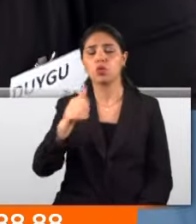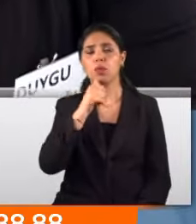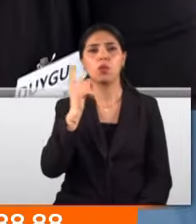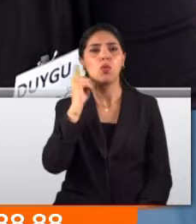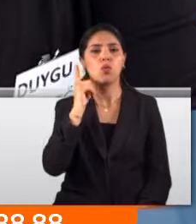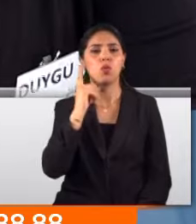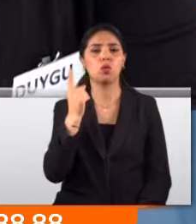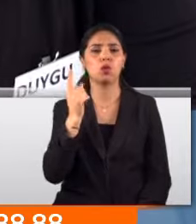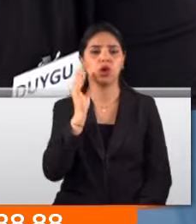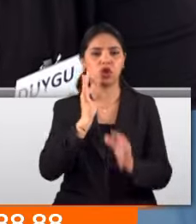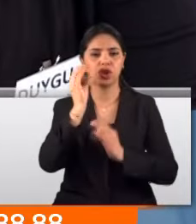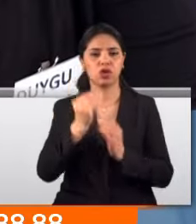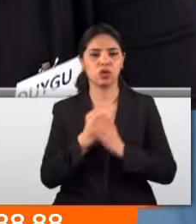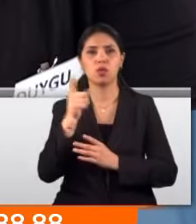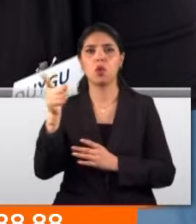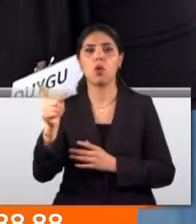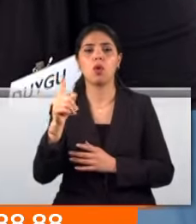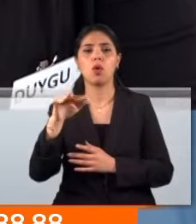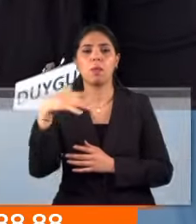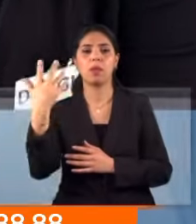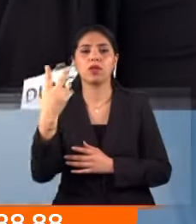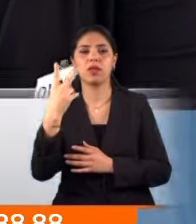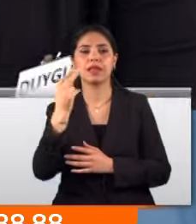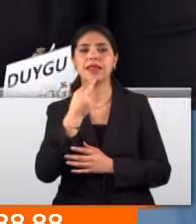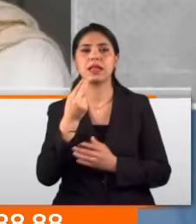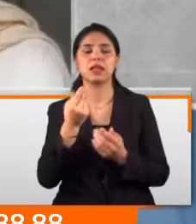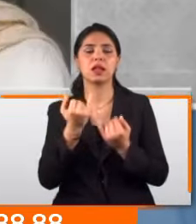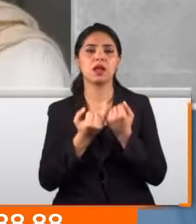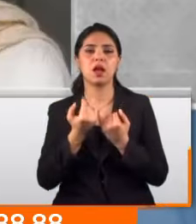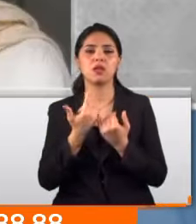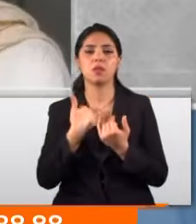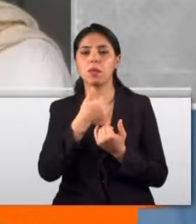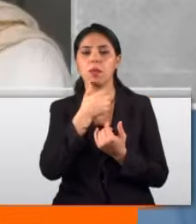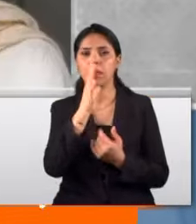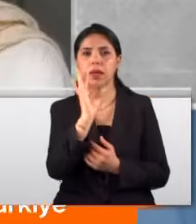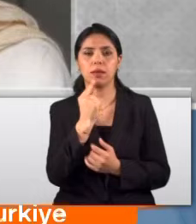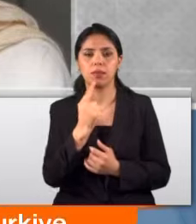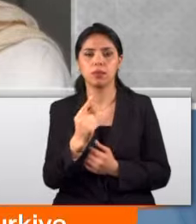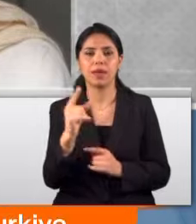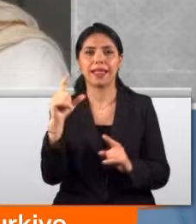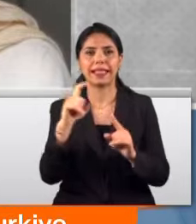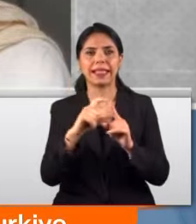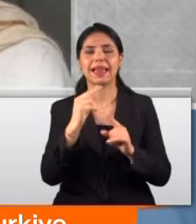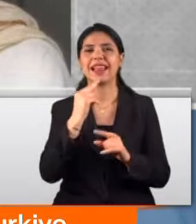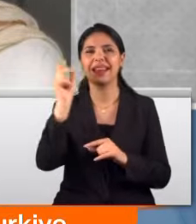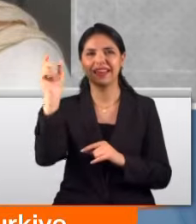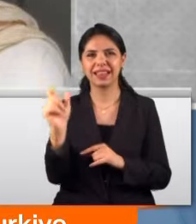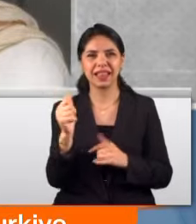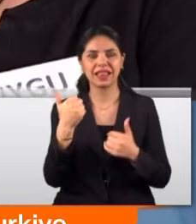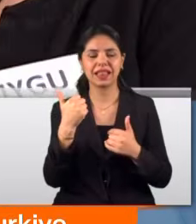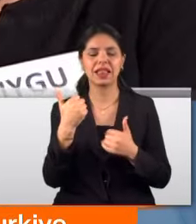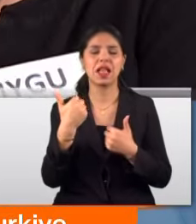çıkmış ikizlerin. Şimdi diğer iki kız kardeş de diyor ki bizim babamız kim? Orancı'nın diğer kızı Dilara Gülatan'ın adı da